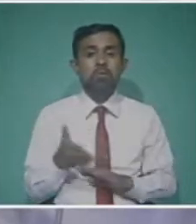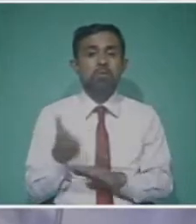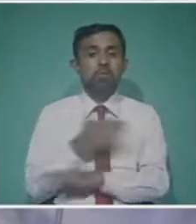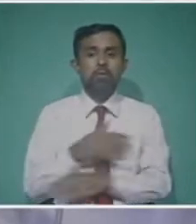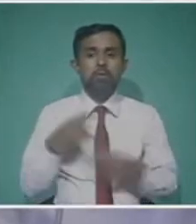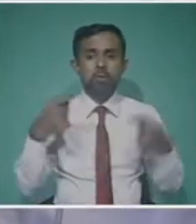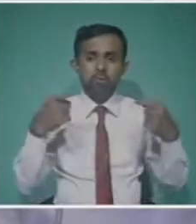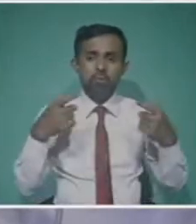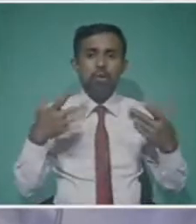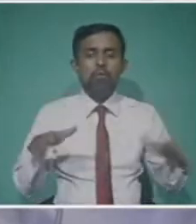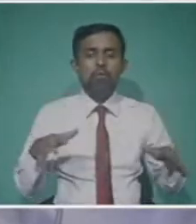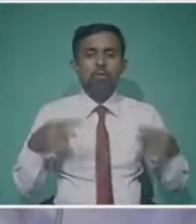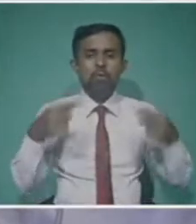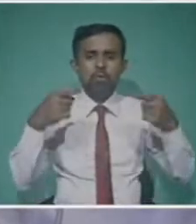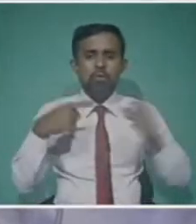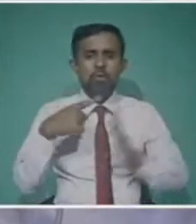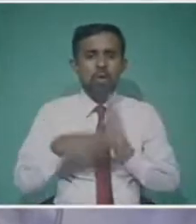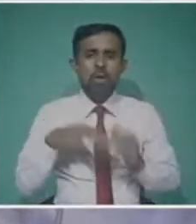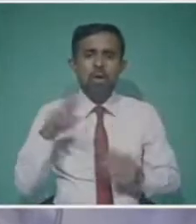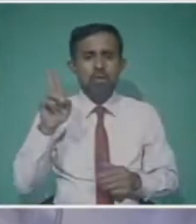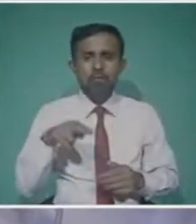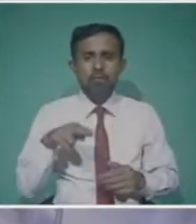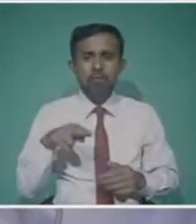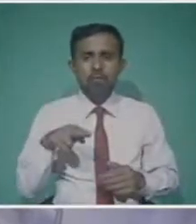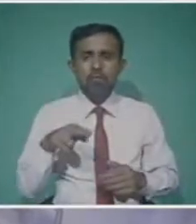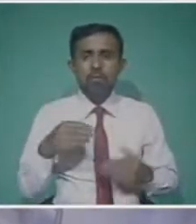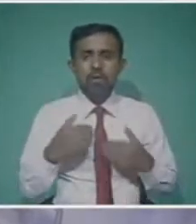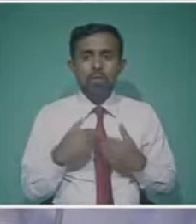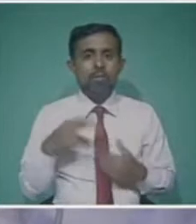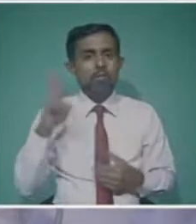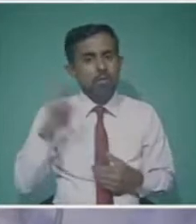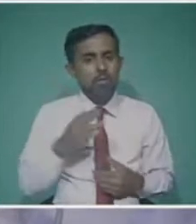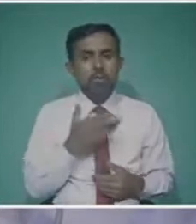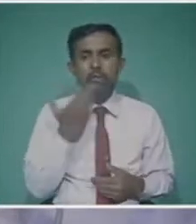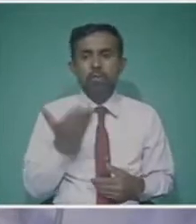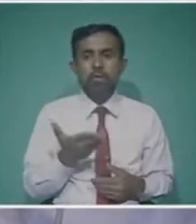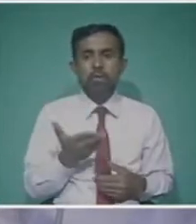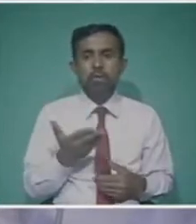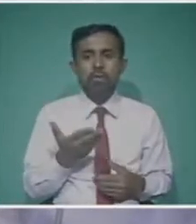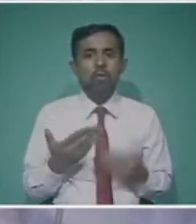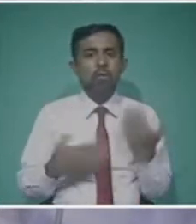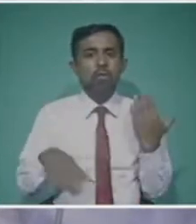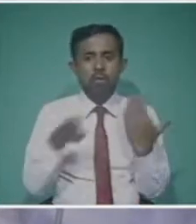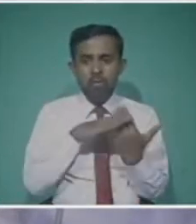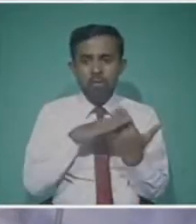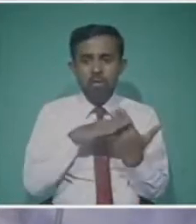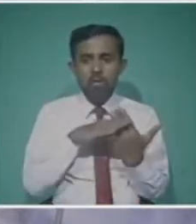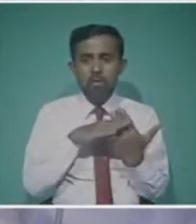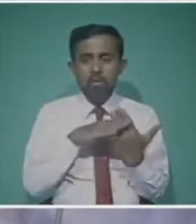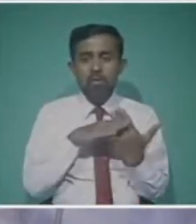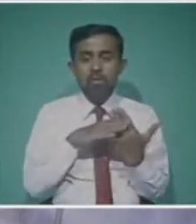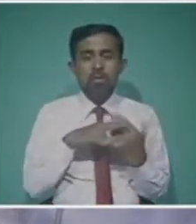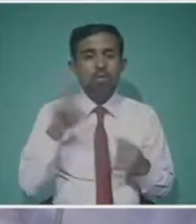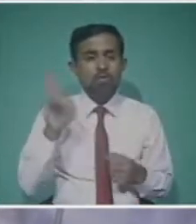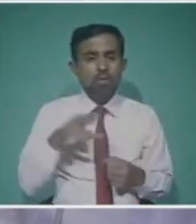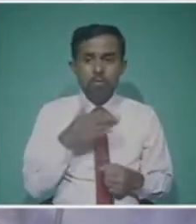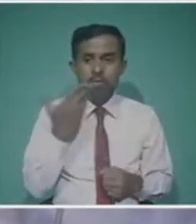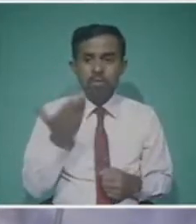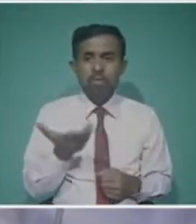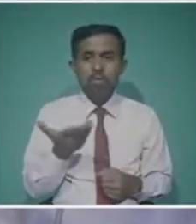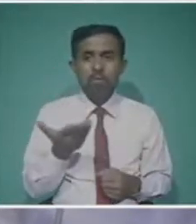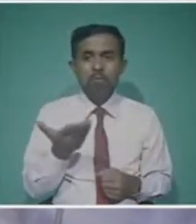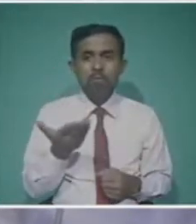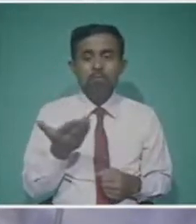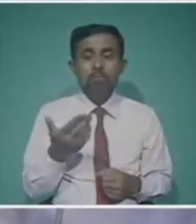යුද්ධ තිබුණා යුද්ධෙන් මේ රට ජයග්‍රහණය කරා අපිට දිනන්න පුළුවන් වුණා සුනාමි ආවා සුනාමියෙන් දිනන්න පුළුවන් වුණා